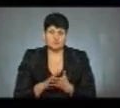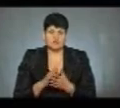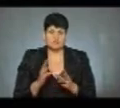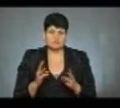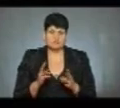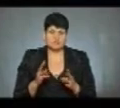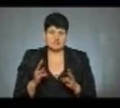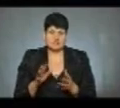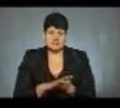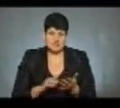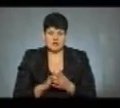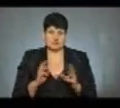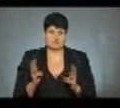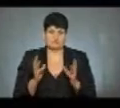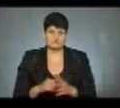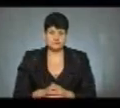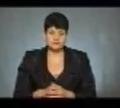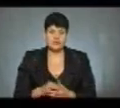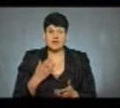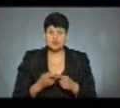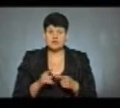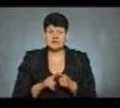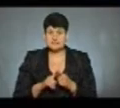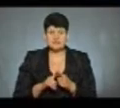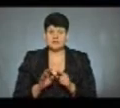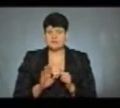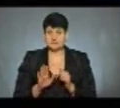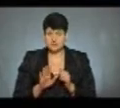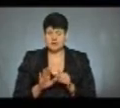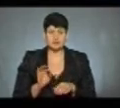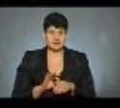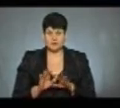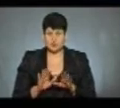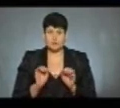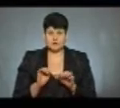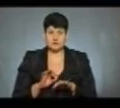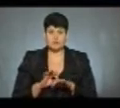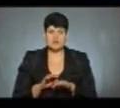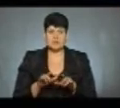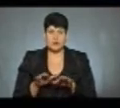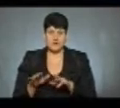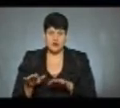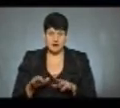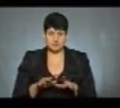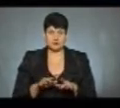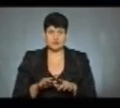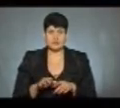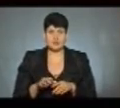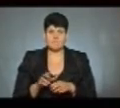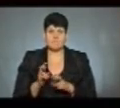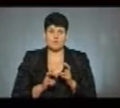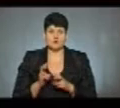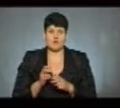спалювання і захоронення останків. Якщо це буде не високопатогенний, можна буде провести проверку і відповідно на слово